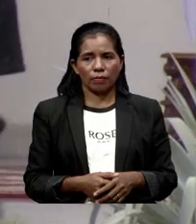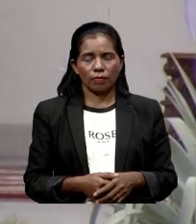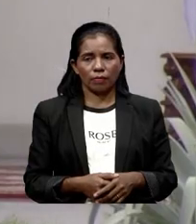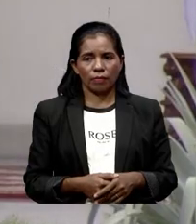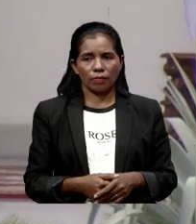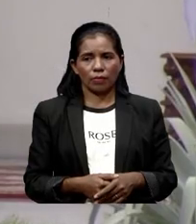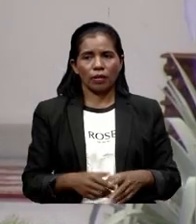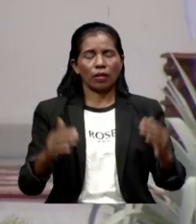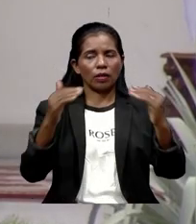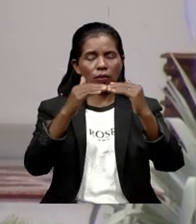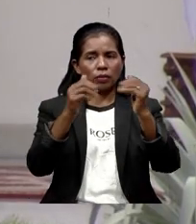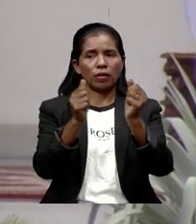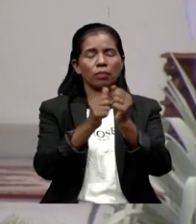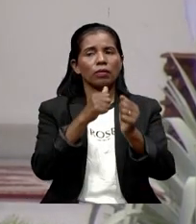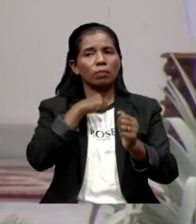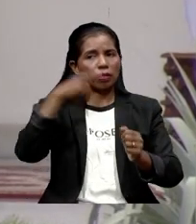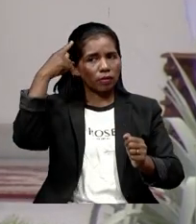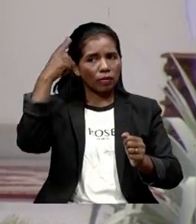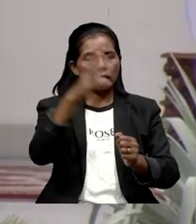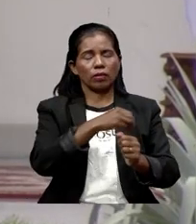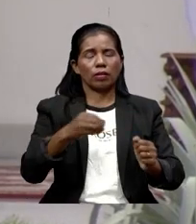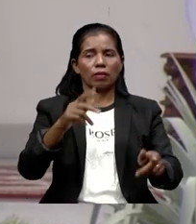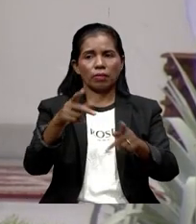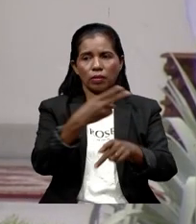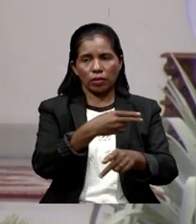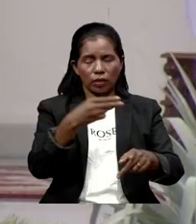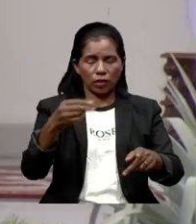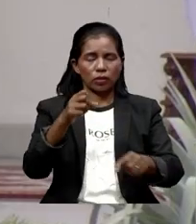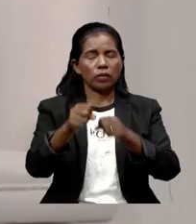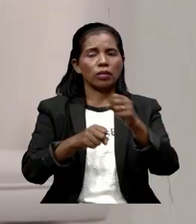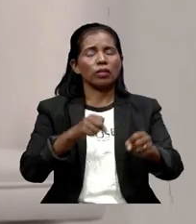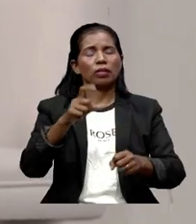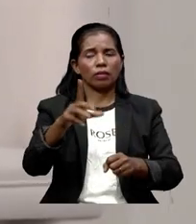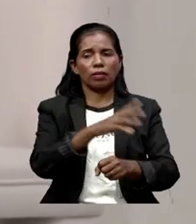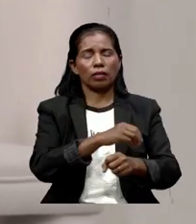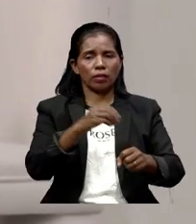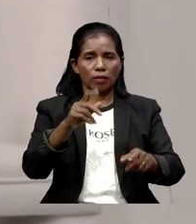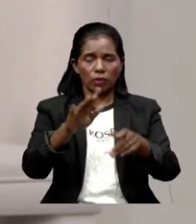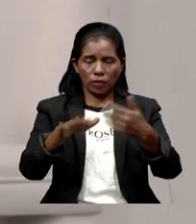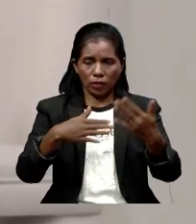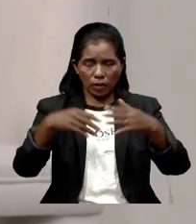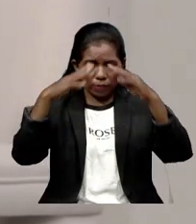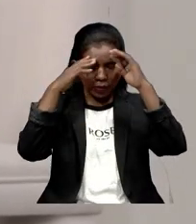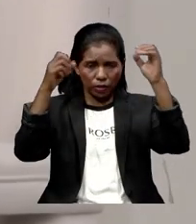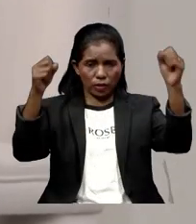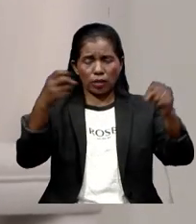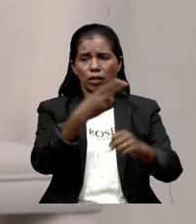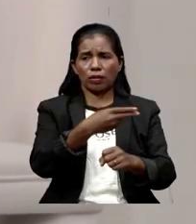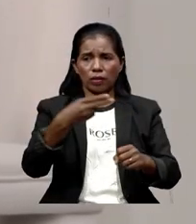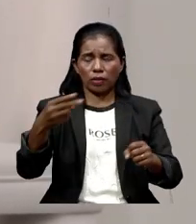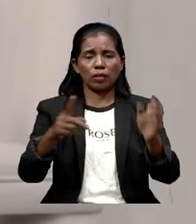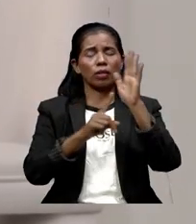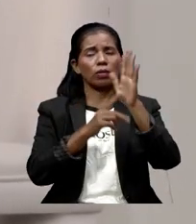Durante o encontro entre Papa Francisco na autoridade indonesiana e a sociedade civil no corpo diplomático, o Presidente da República Indonésia, a